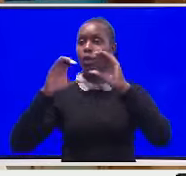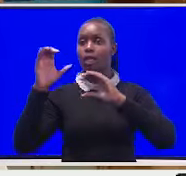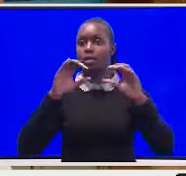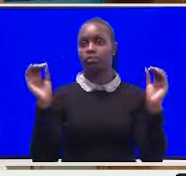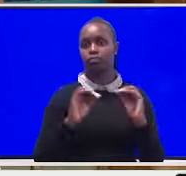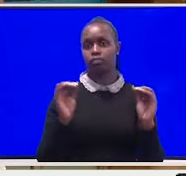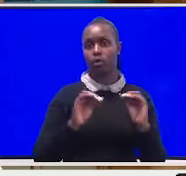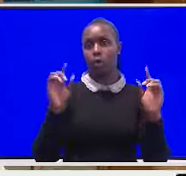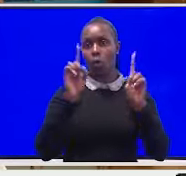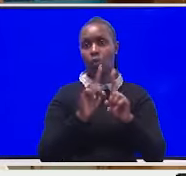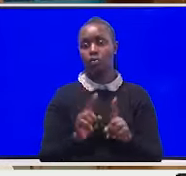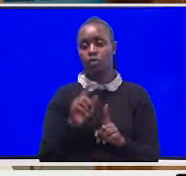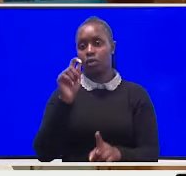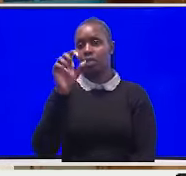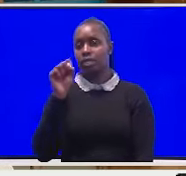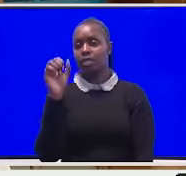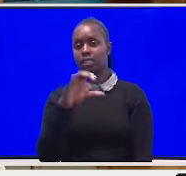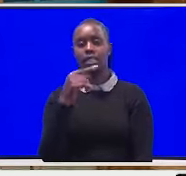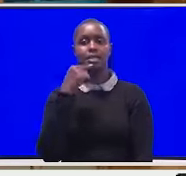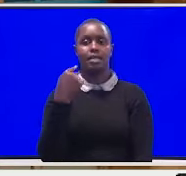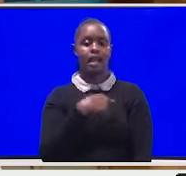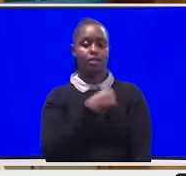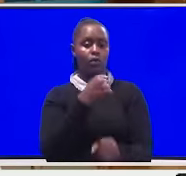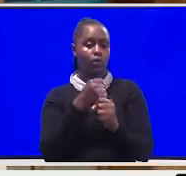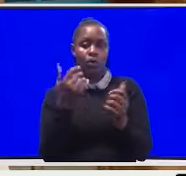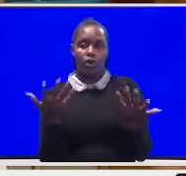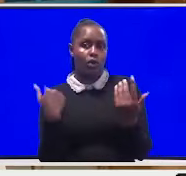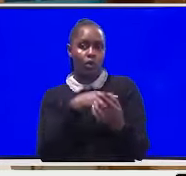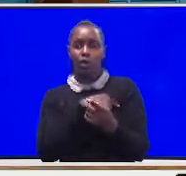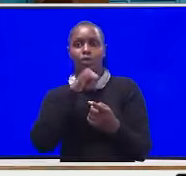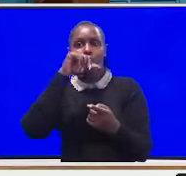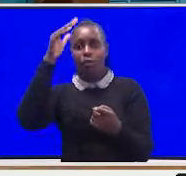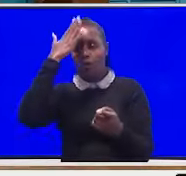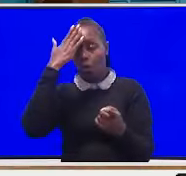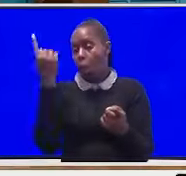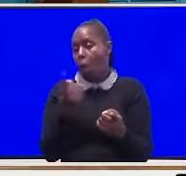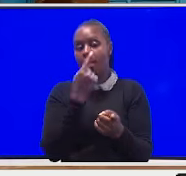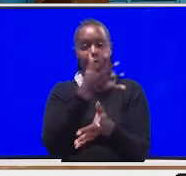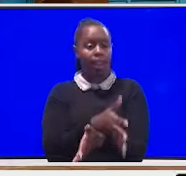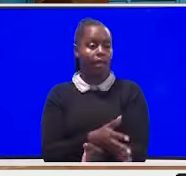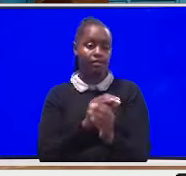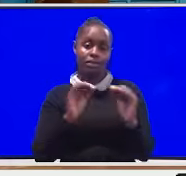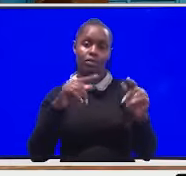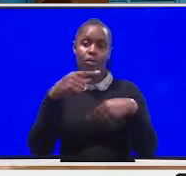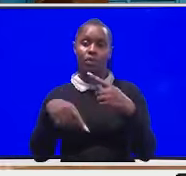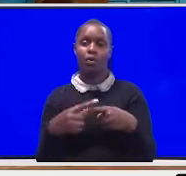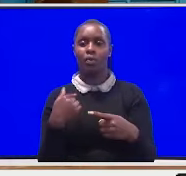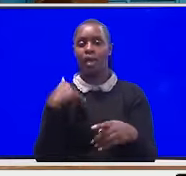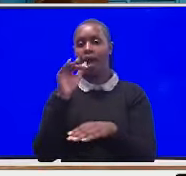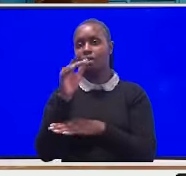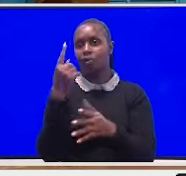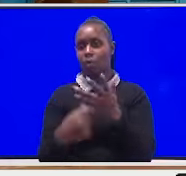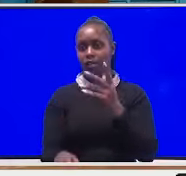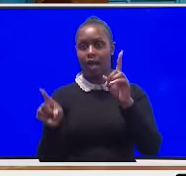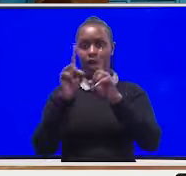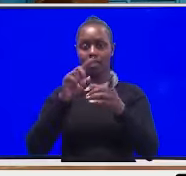even the TSC, hawatuambi what to do, hatujui tunafanya nini, we are just here. We are urging you, please, as our